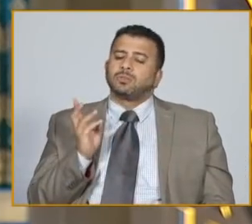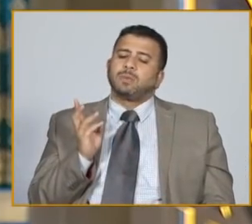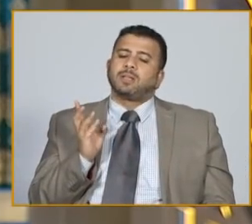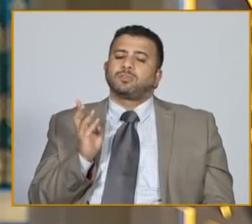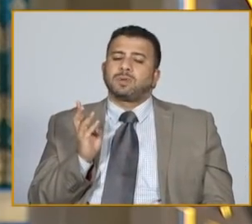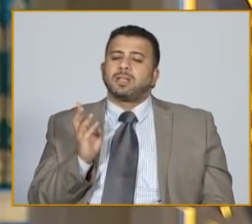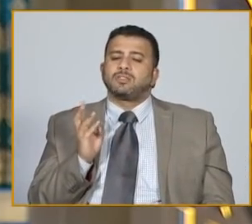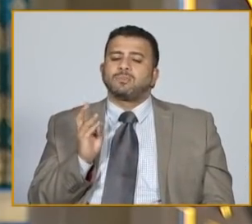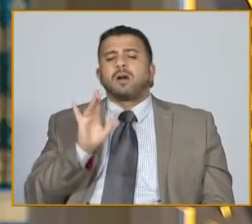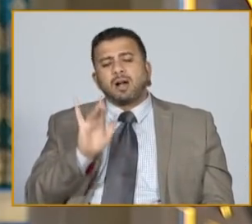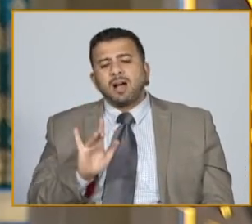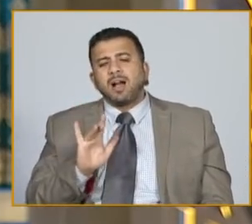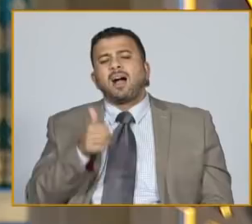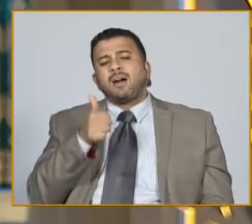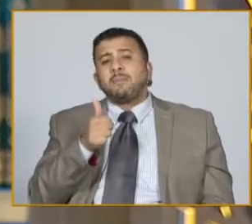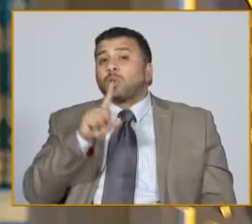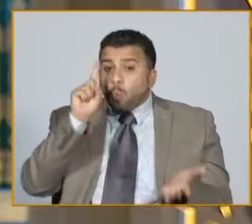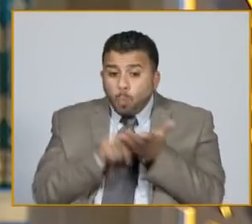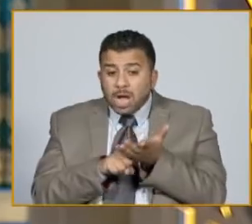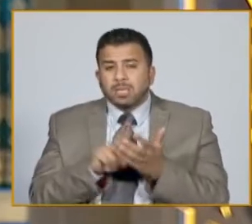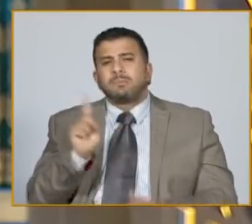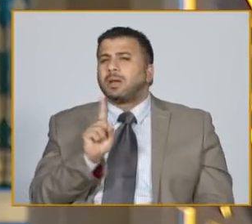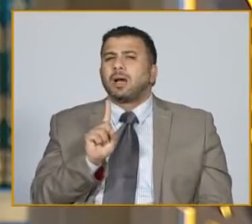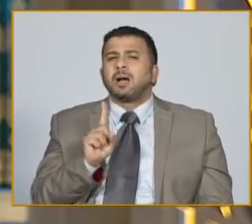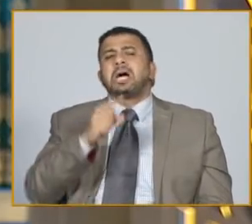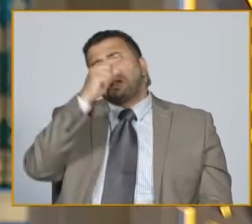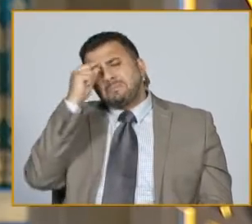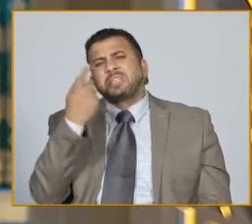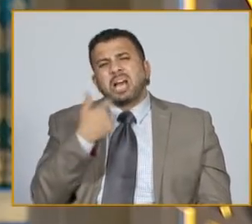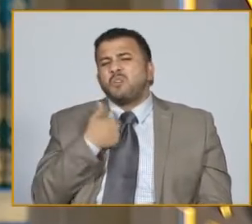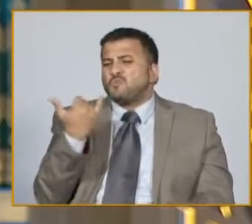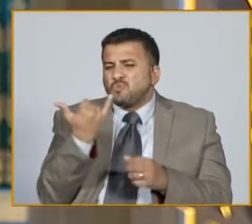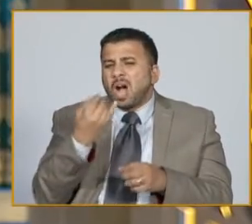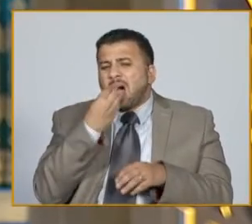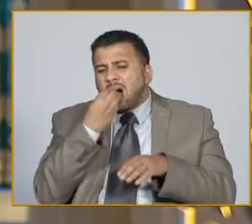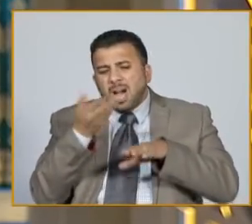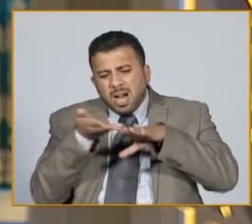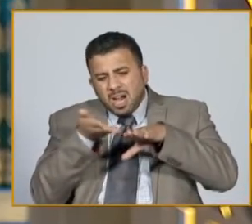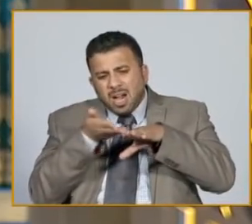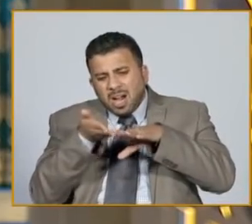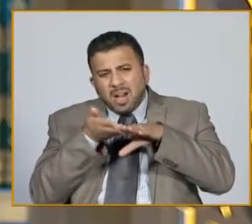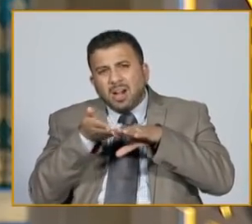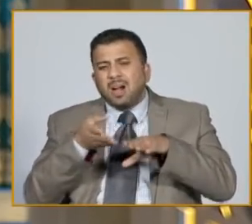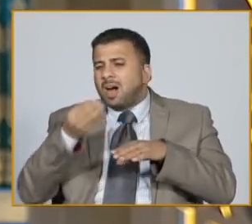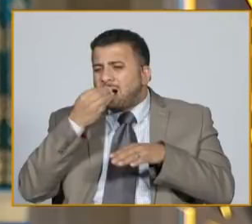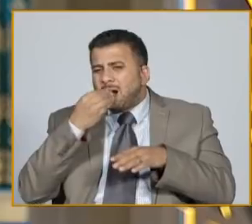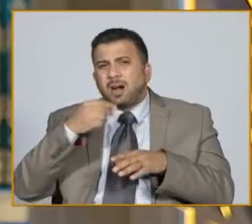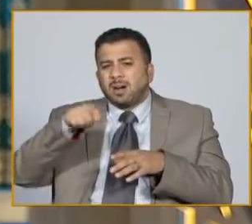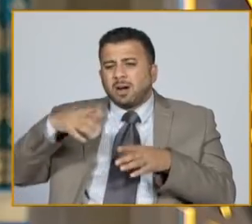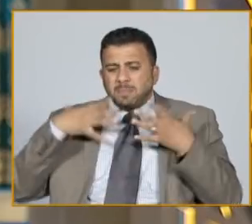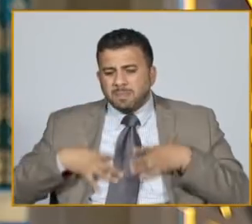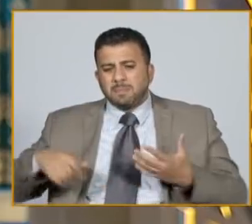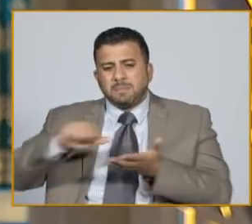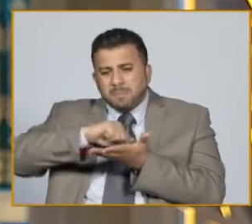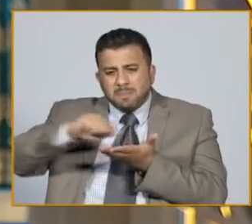بواجب. فإذا احتجت أنك تشتغلين تجيبين أذكار الصلاة وأنت ماشي للمطبخ وأنت ترتبين وأنت